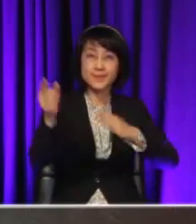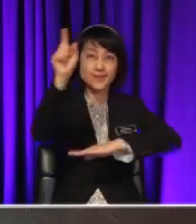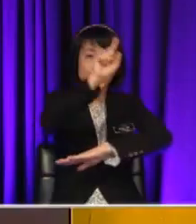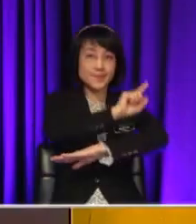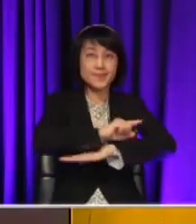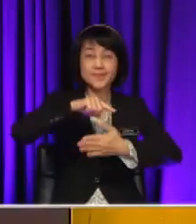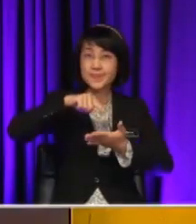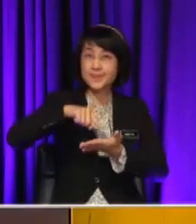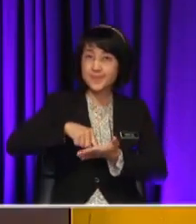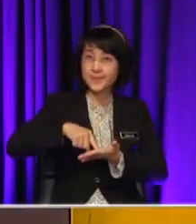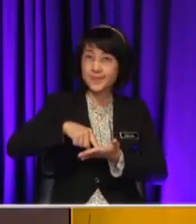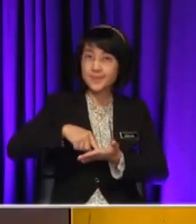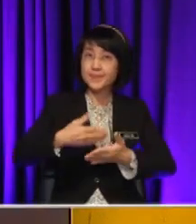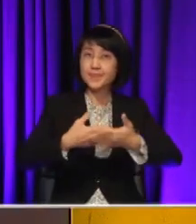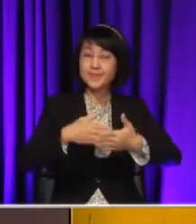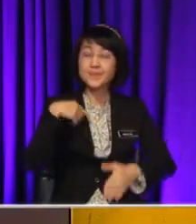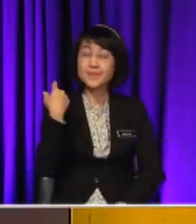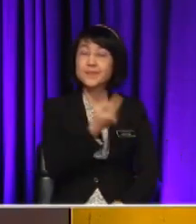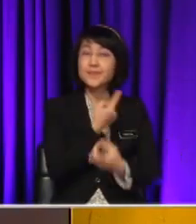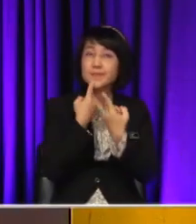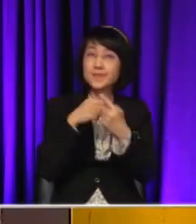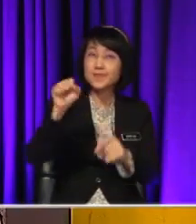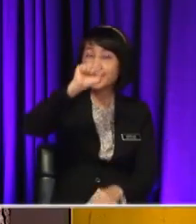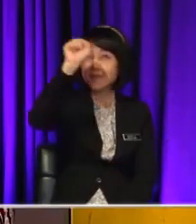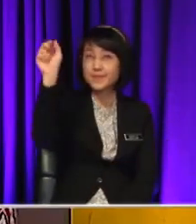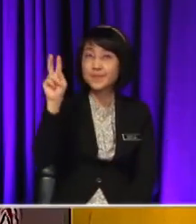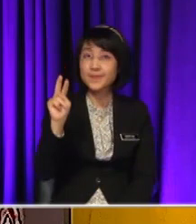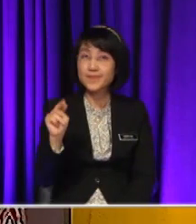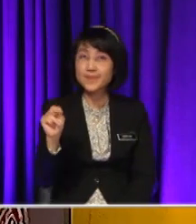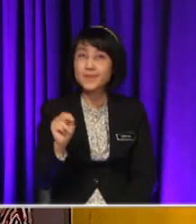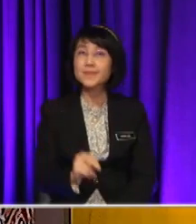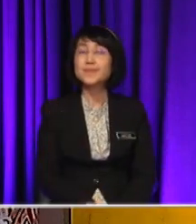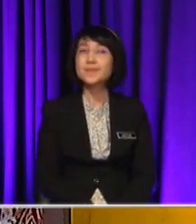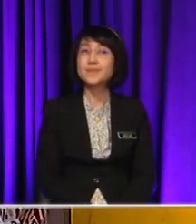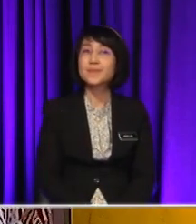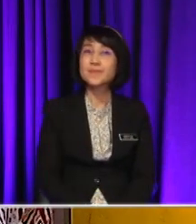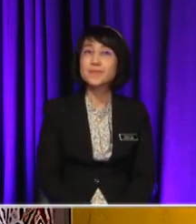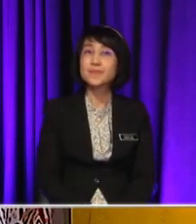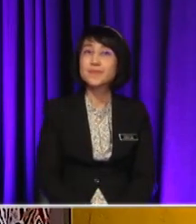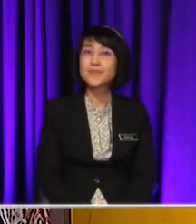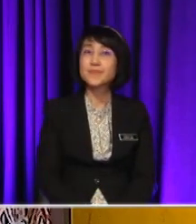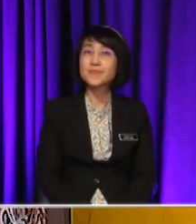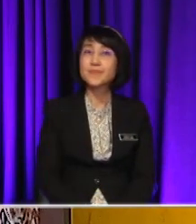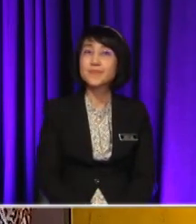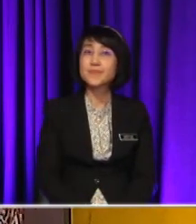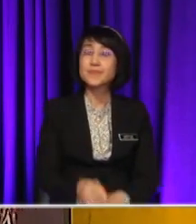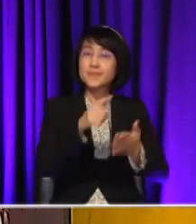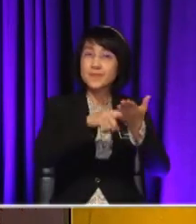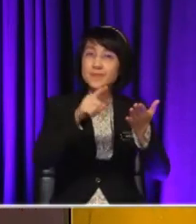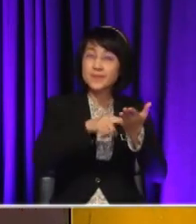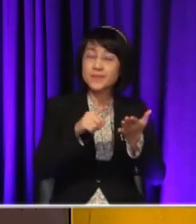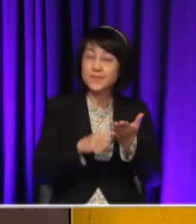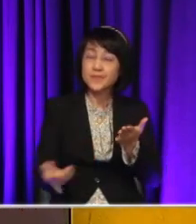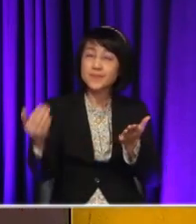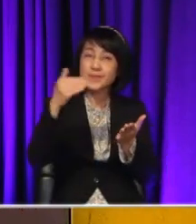eee sebelum kita jawab soal lain pada hari ini kita kenallah balik apakah tajuk-tajuk yang